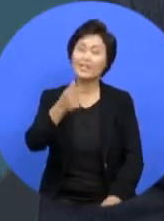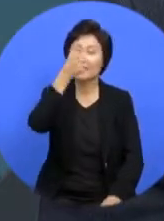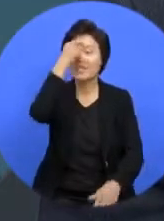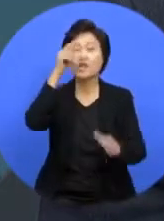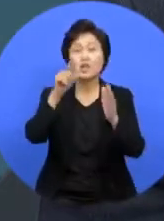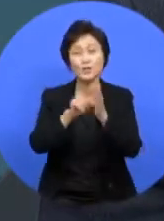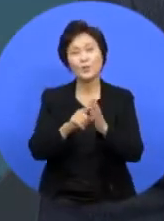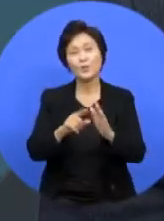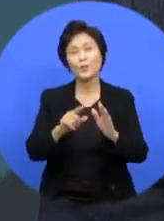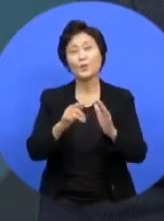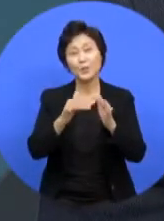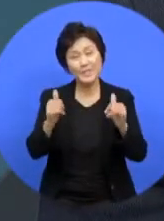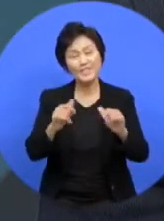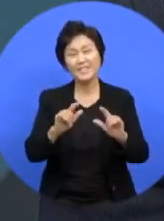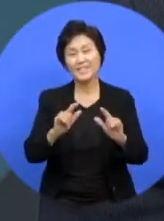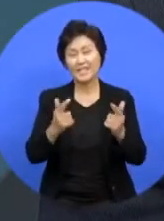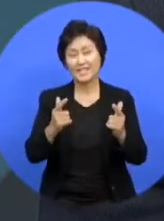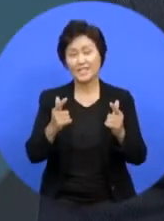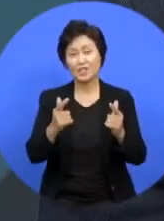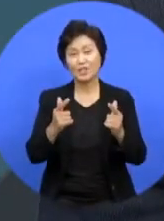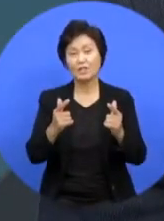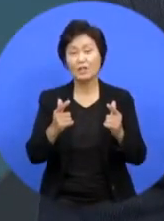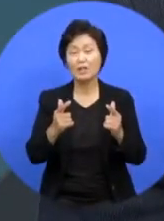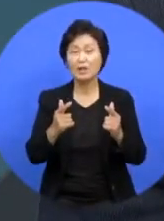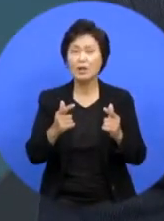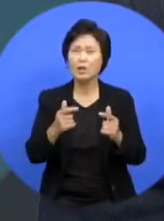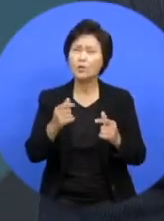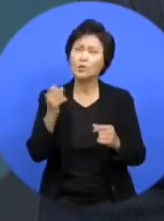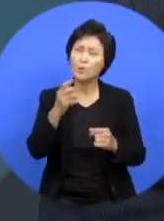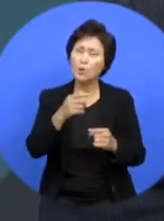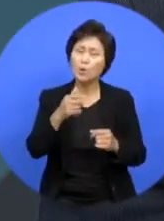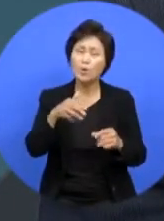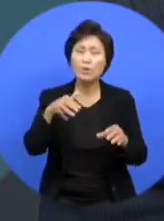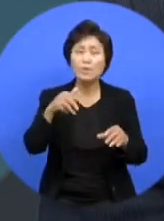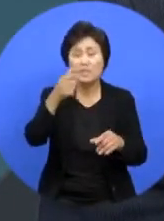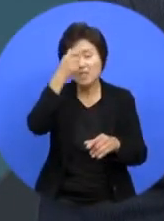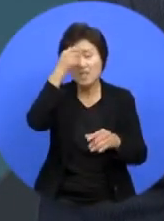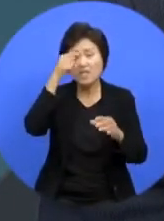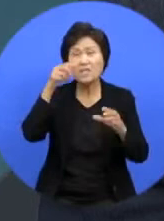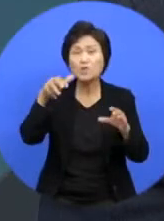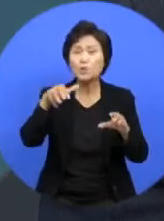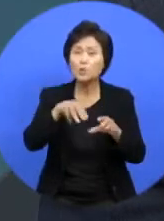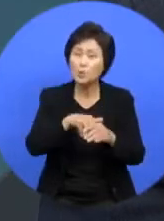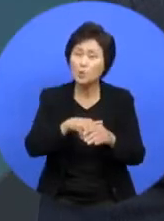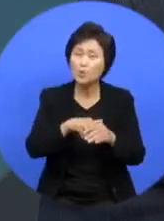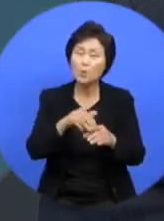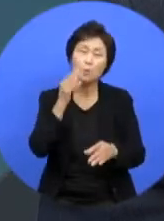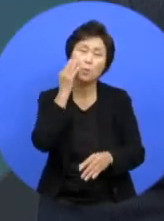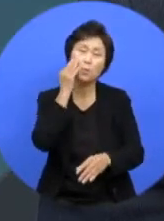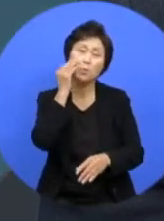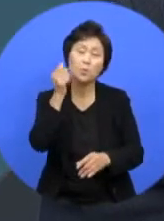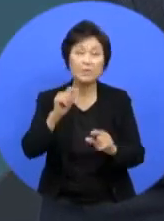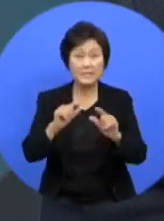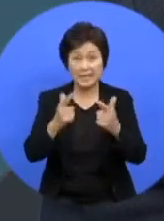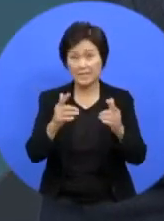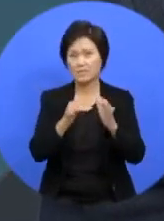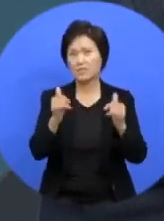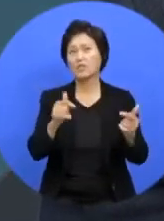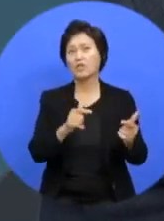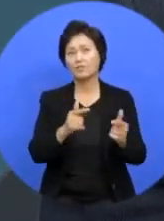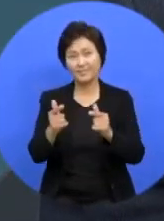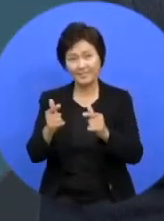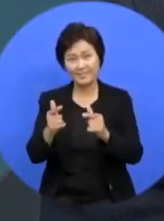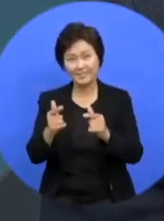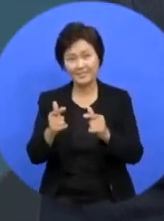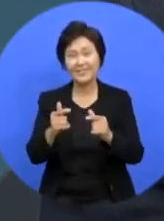기독교인이 아닌 또는 기독교라는 종교에 익숙하지 않은 친구들한테는 하나님이 어떤 분이신지